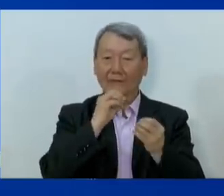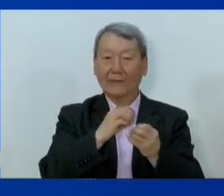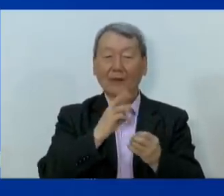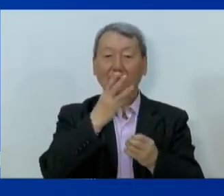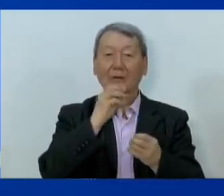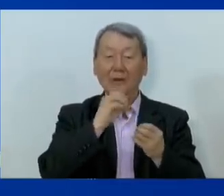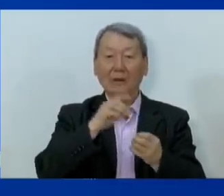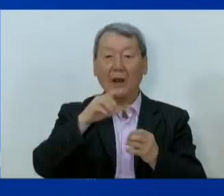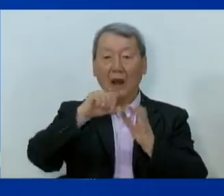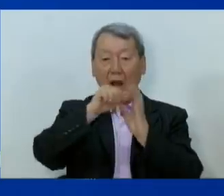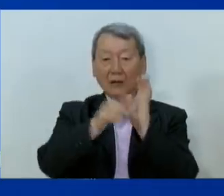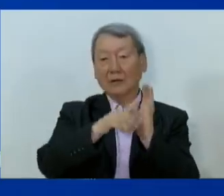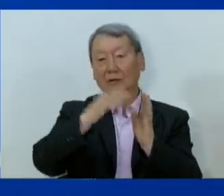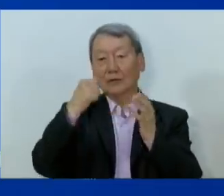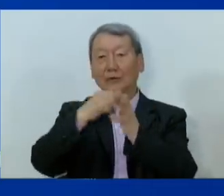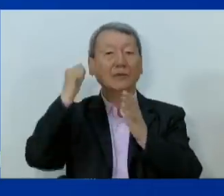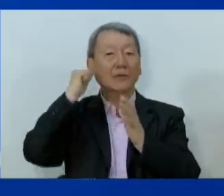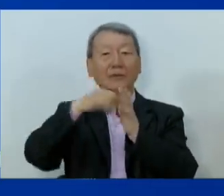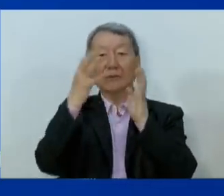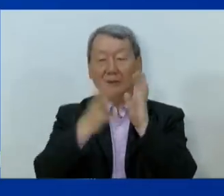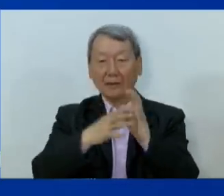16 жаштан 19 жашқа чеңкісі 15.